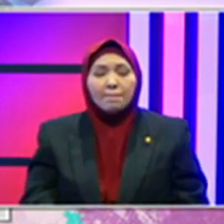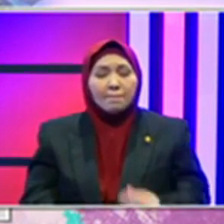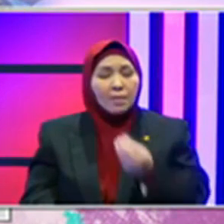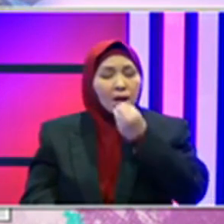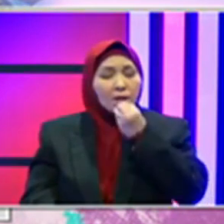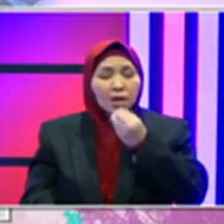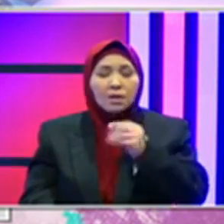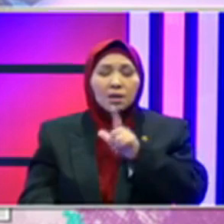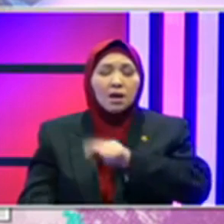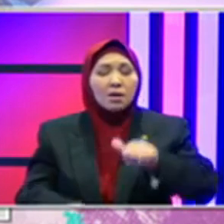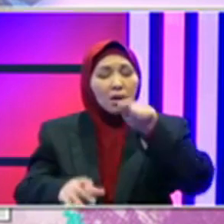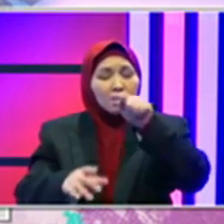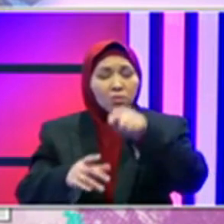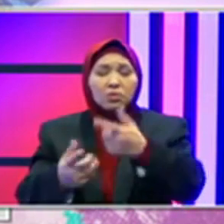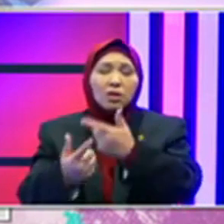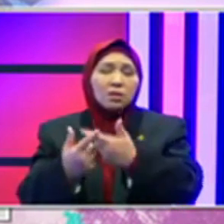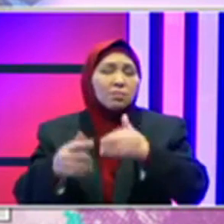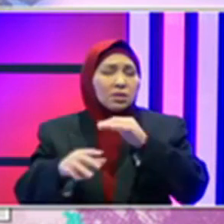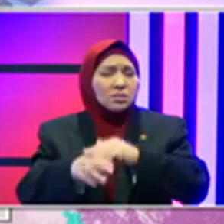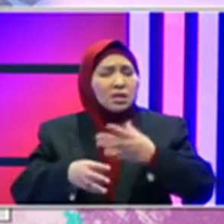كلوا وارعوا